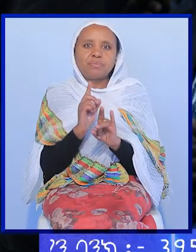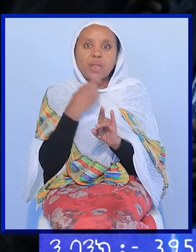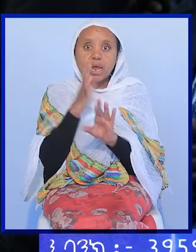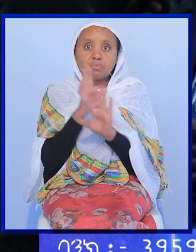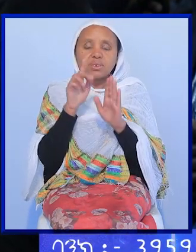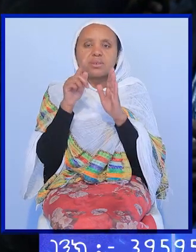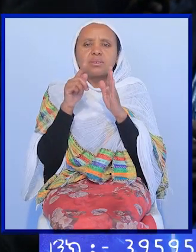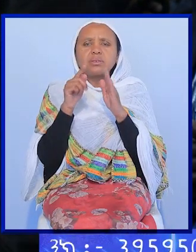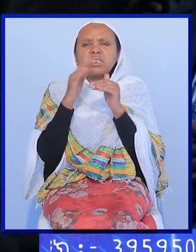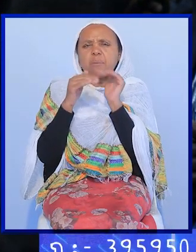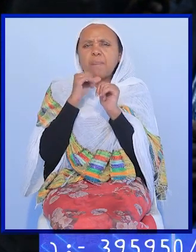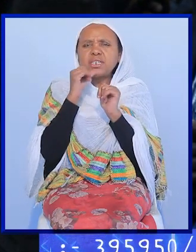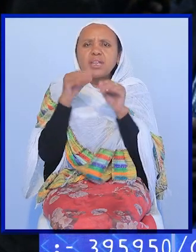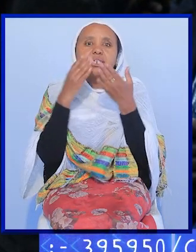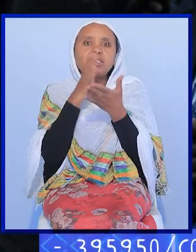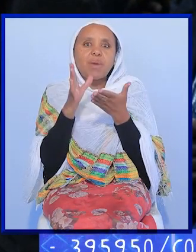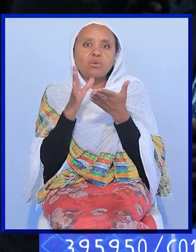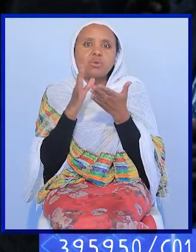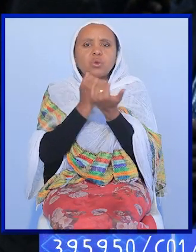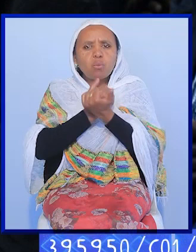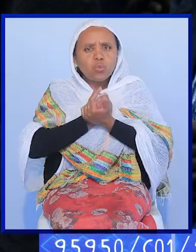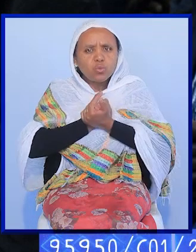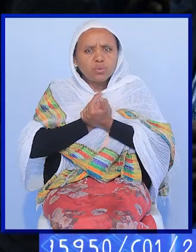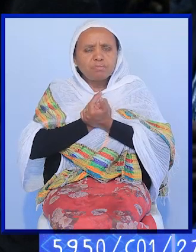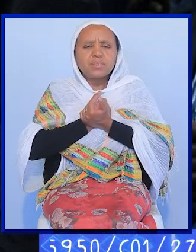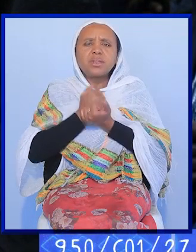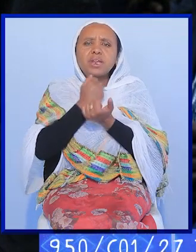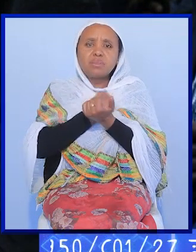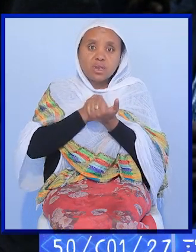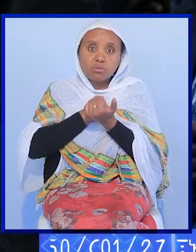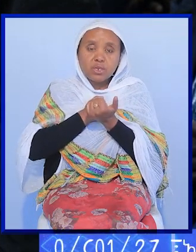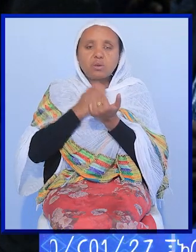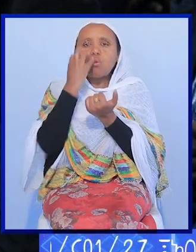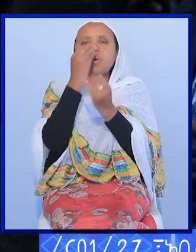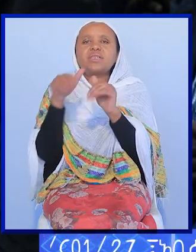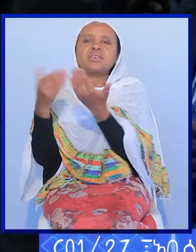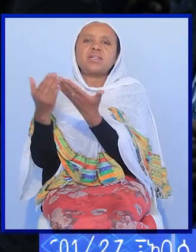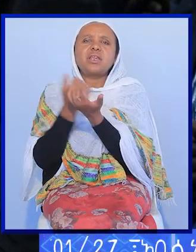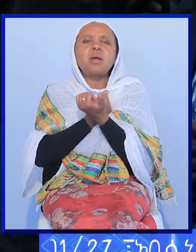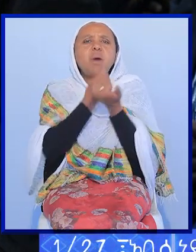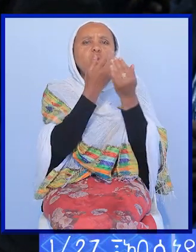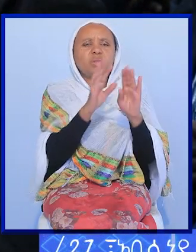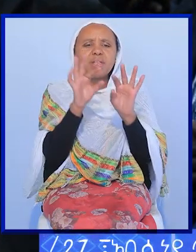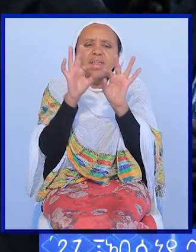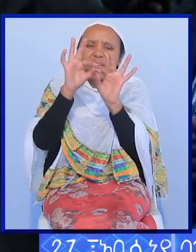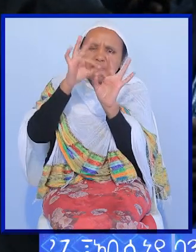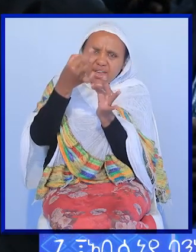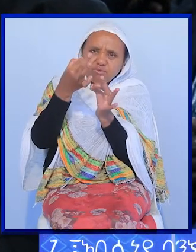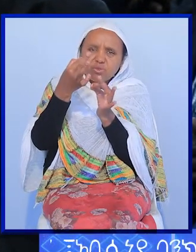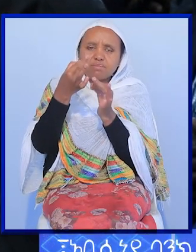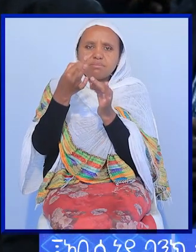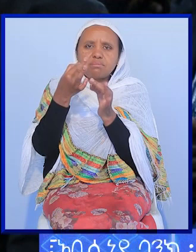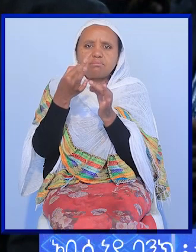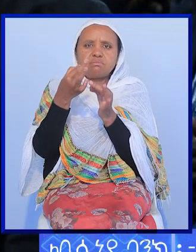አይልም። ስለማይወደኝ አልሰጥም አይልም። ለሚወዱትም ለሚሳስቱለትም ውበትን ይሰጣል። ለማይወዱትም፣ ለሚቀጥፉትም፣ ለሚያጠልቁትም፣